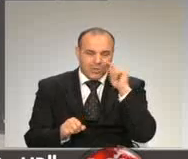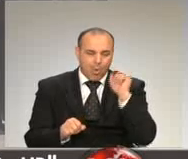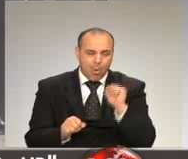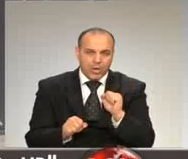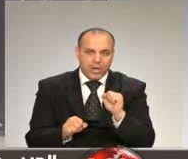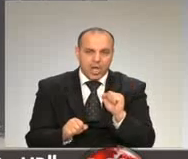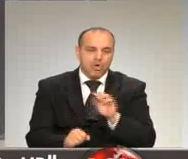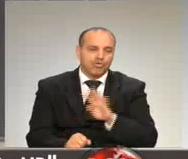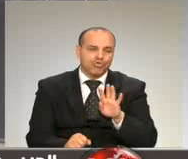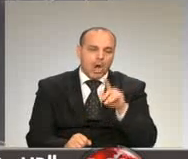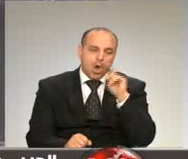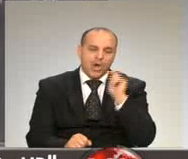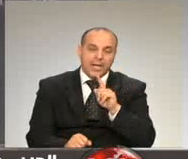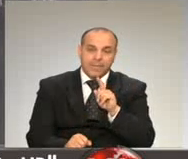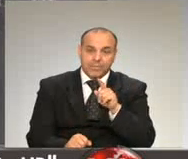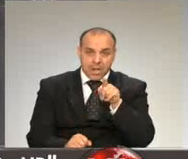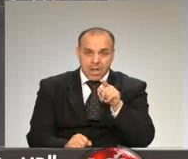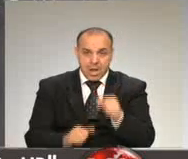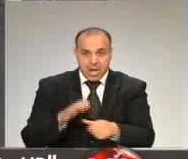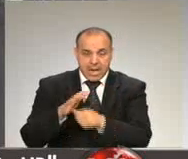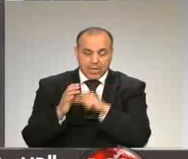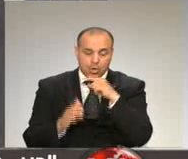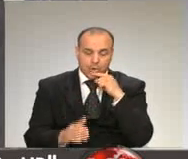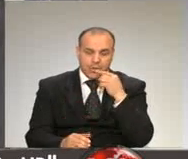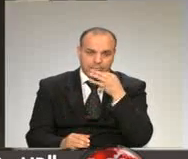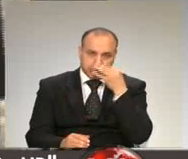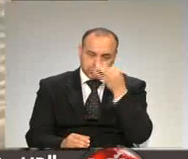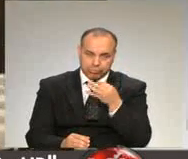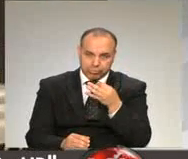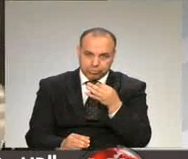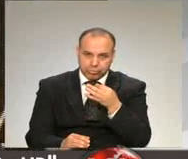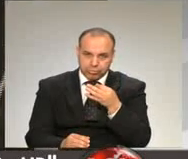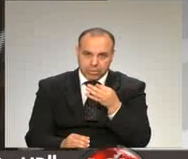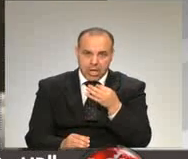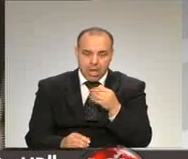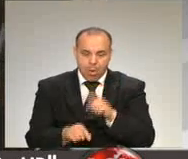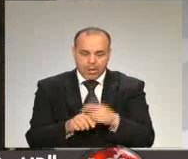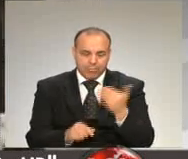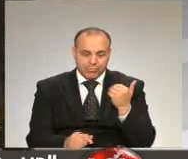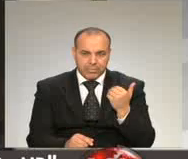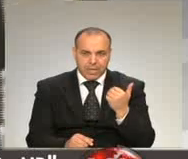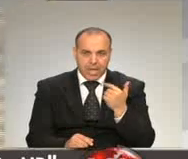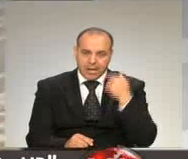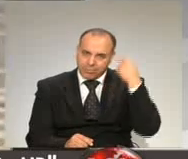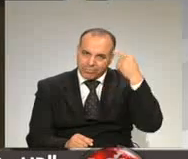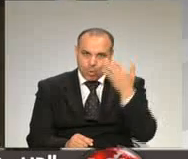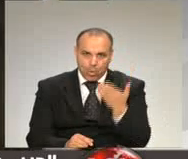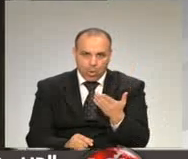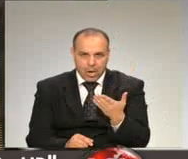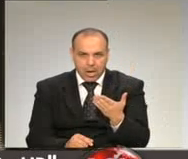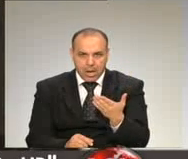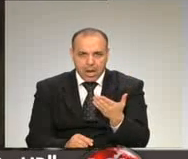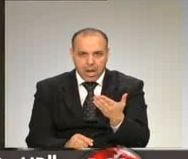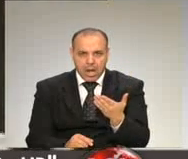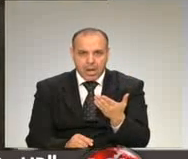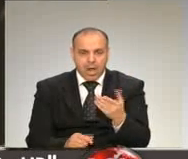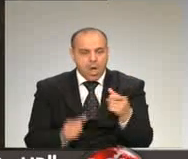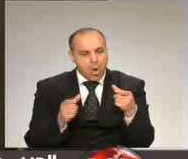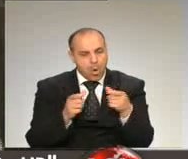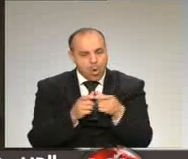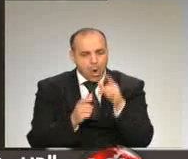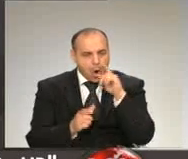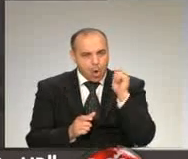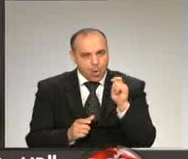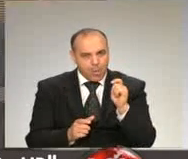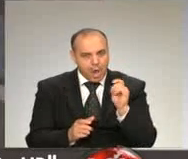شرقي أوكرانيا. وكان الرئيس الروسي فلاديمير بوتين قد عبر في وقت سابق عن أمله في أن تمنع الحكومة